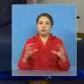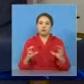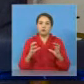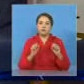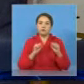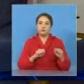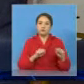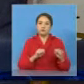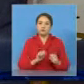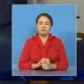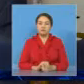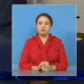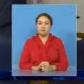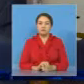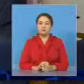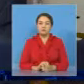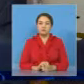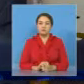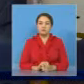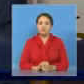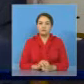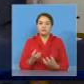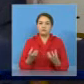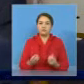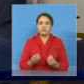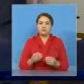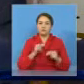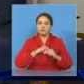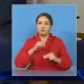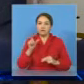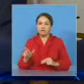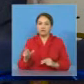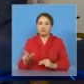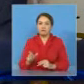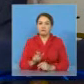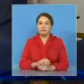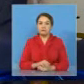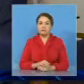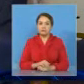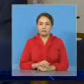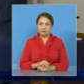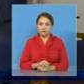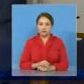қорғалуын қамтамасыз ету және еңбек адамдардың